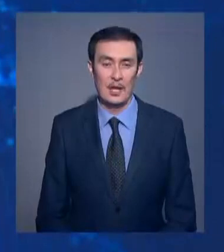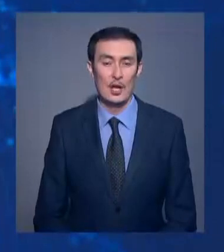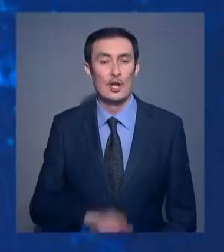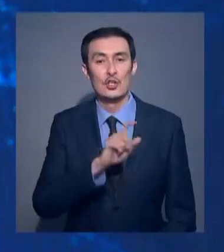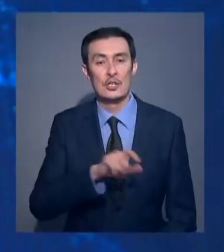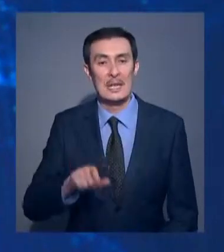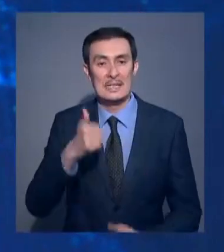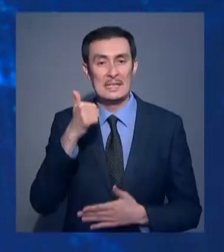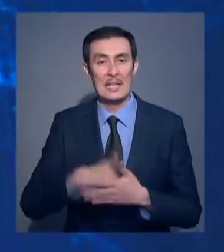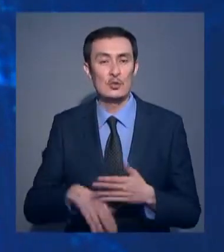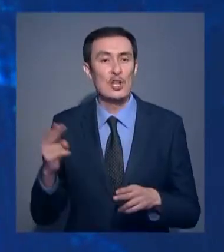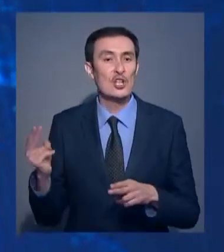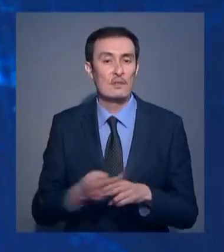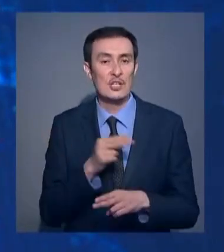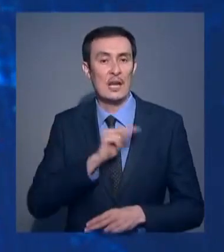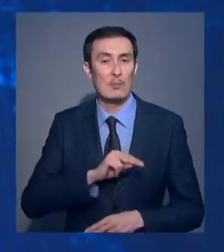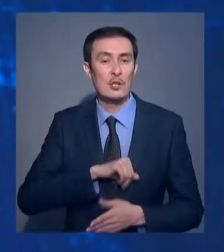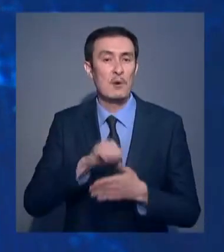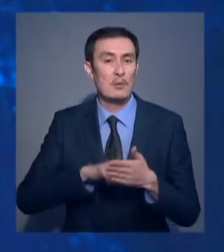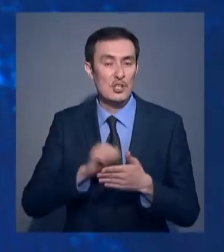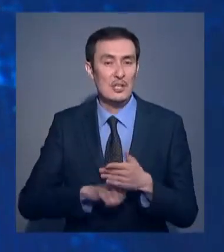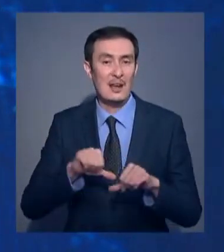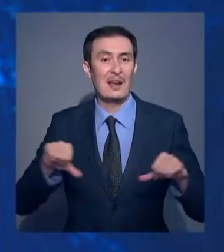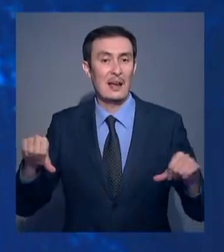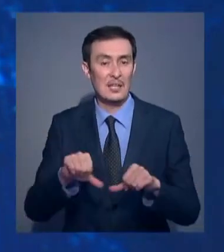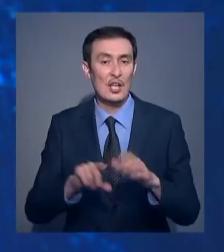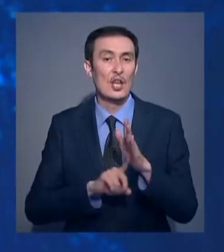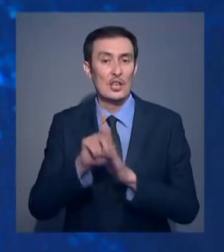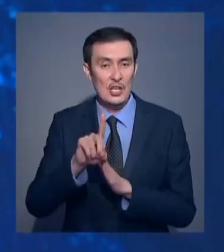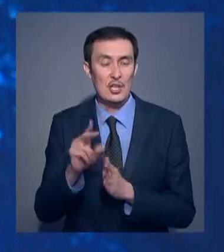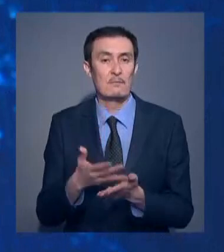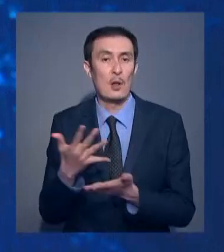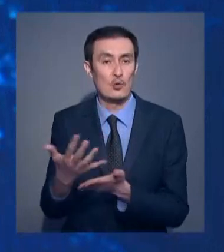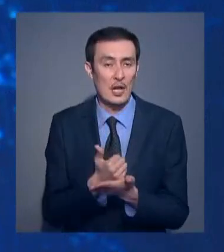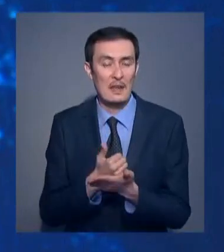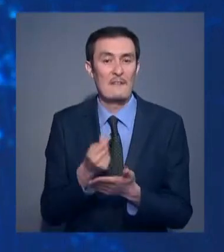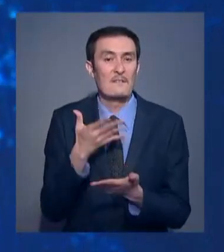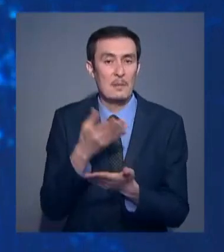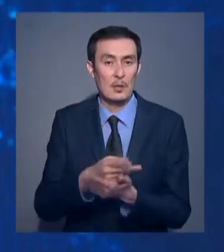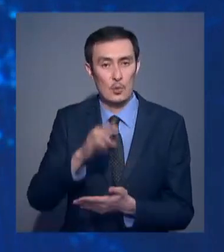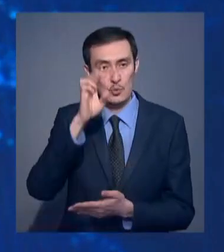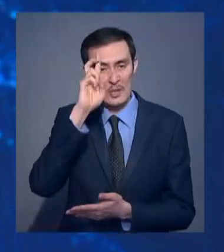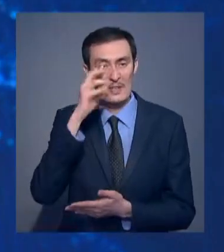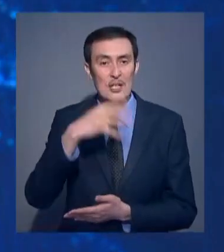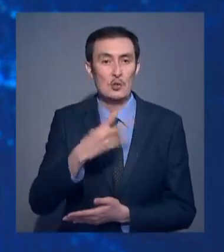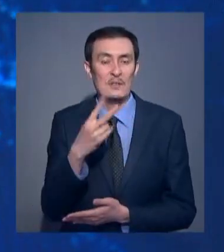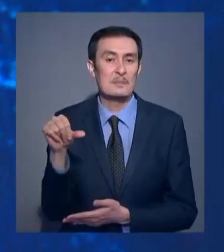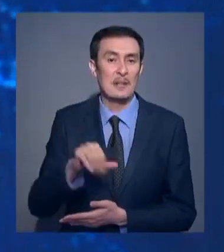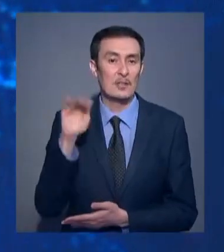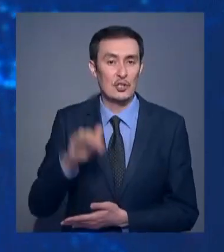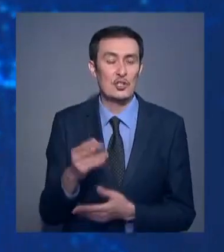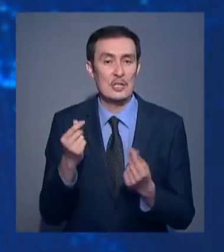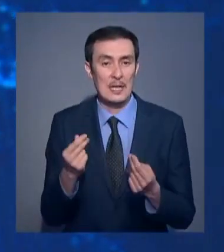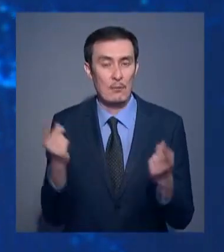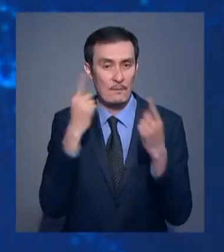Жители столицы, лишившиеся работы из-за введения карантина, начали получать выплаты от государства 42,5 тысячи